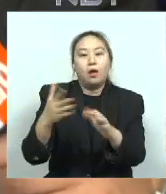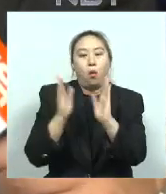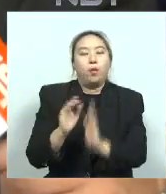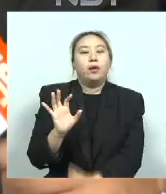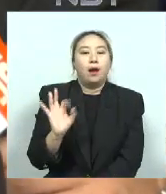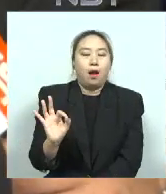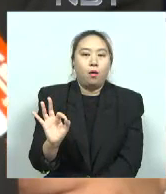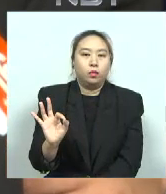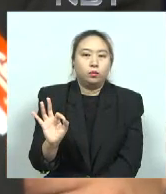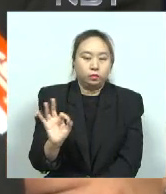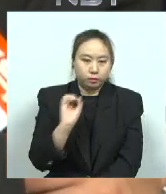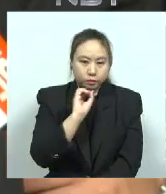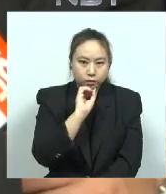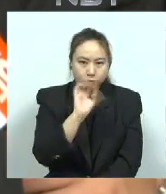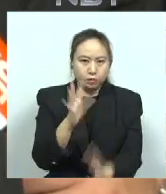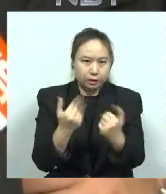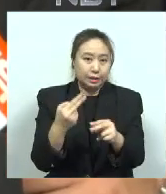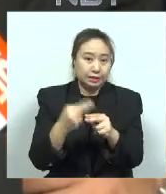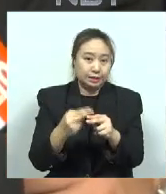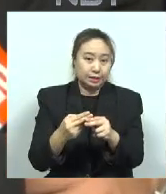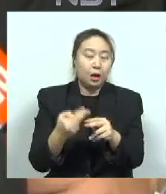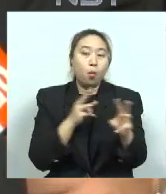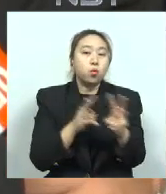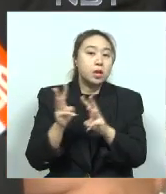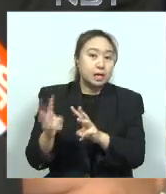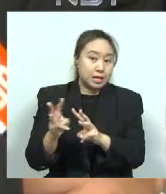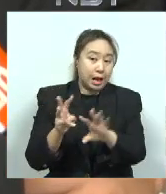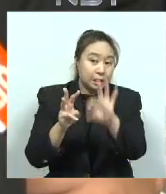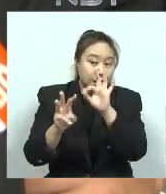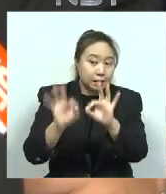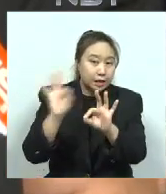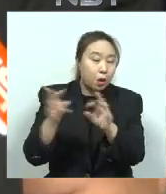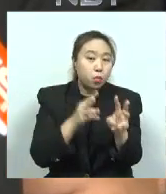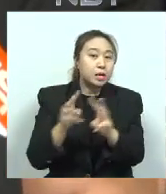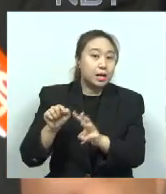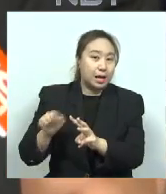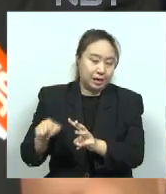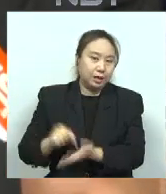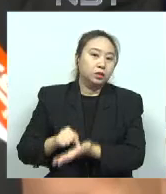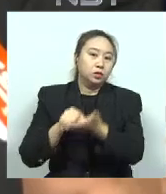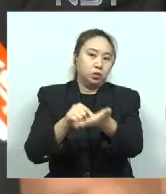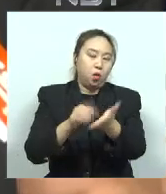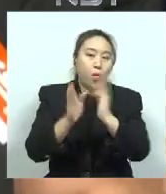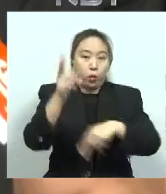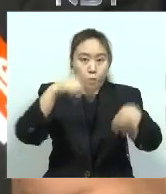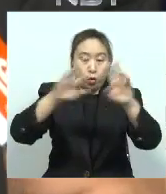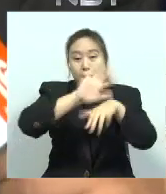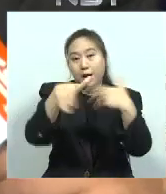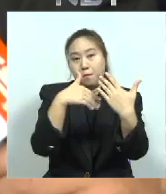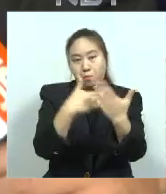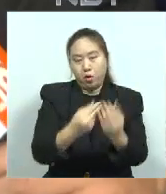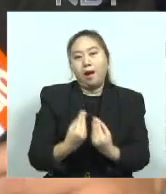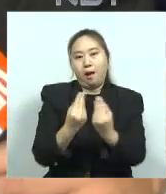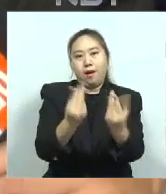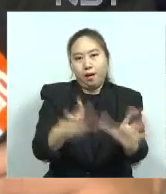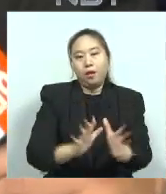9คนพร้อมยืนยันว่ารายชื่อและวิธีการสรรหาได้ส่งให้ผู้ตรวจการแผ่นดินทั้งหมดแล้ว